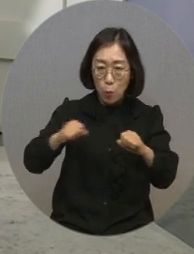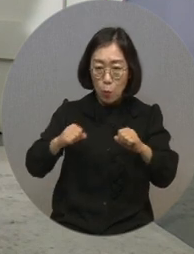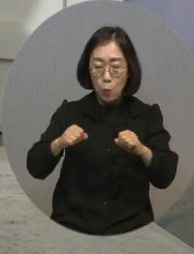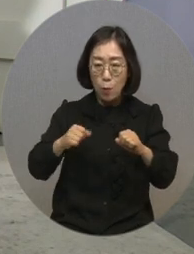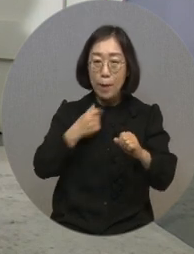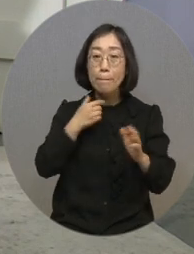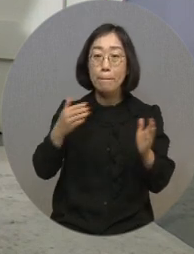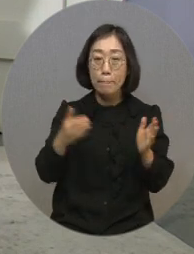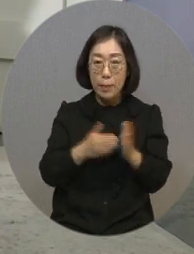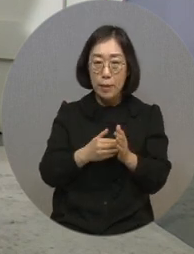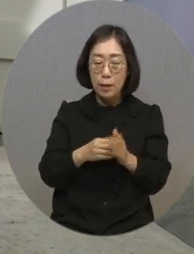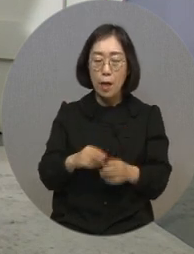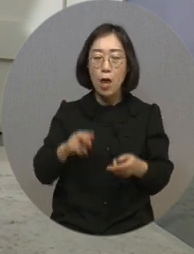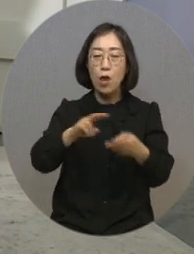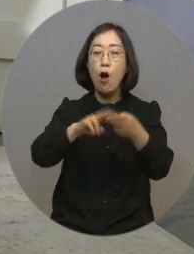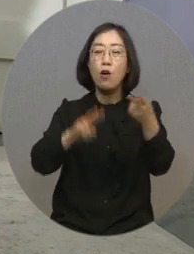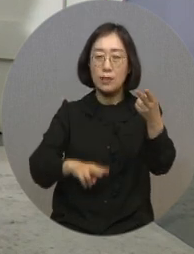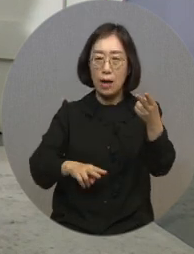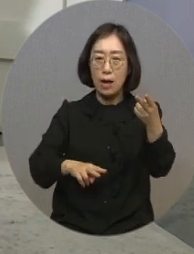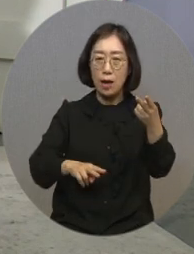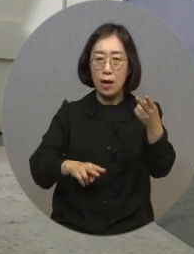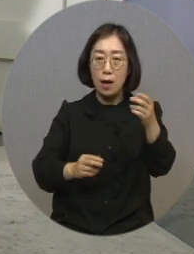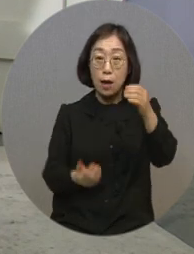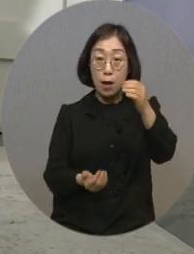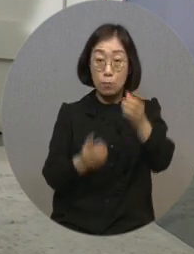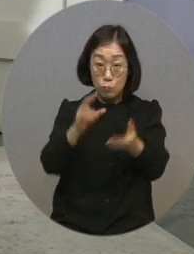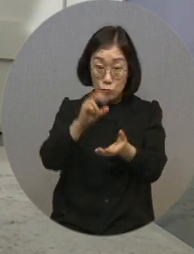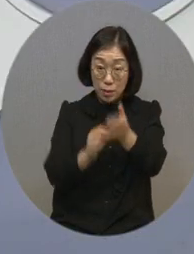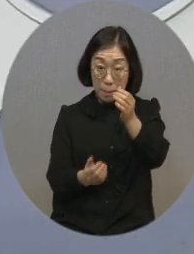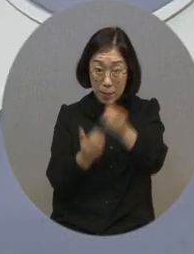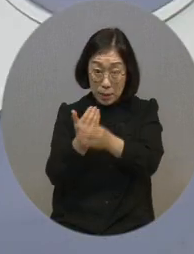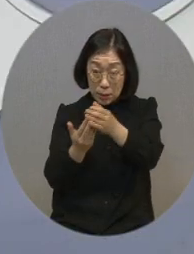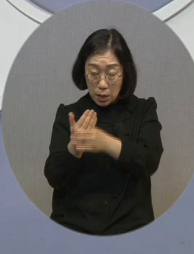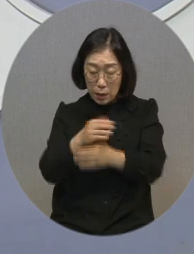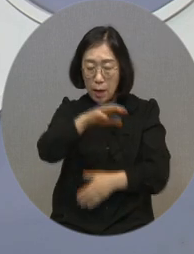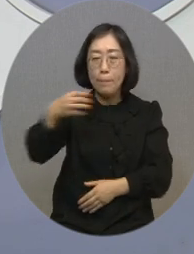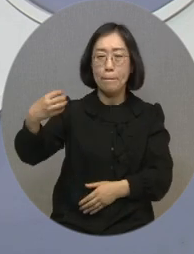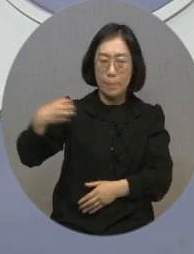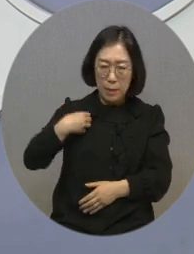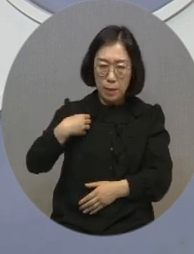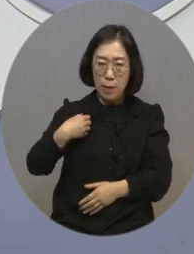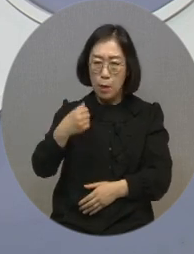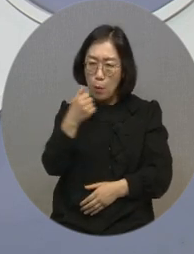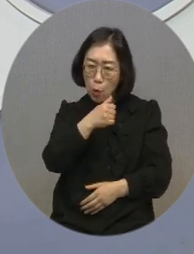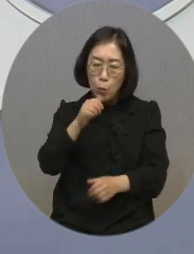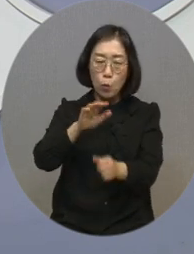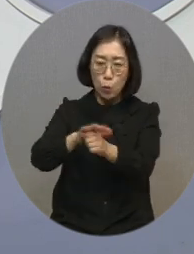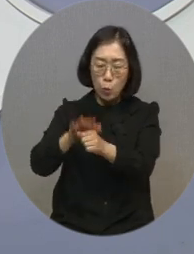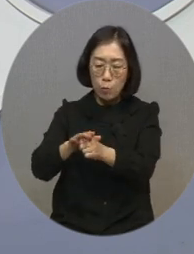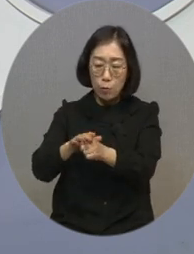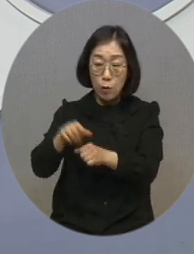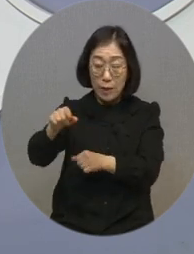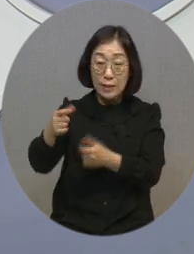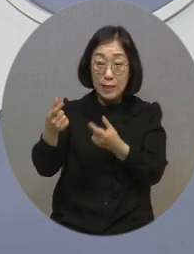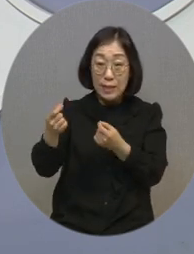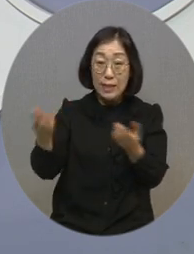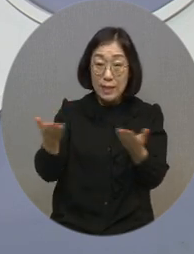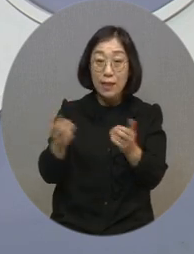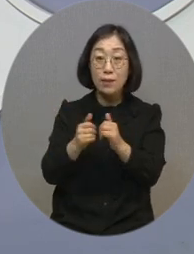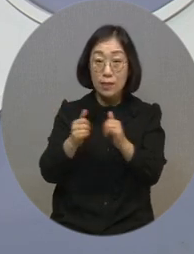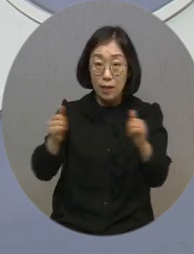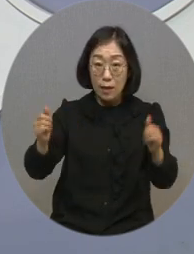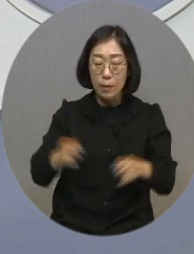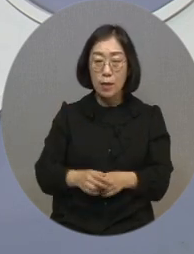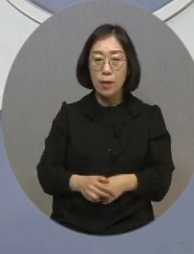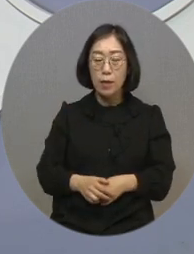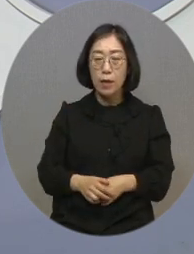했었는데, 특히 형사사건도 많이 이제 취급을 했었습니다. 그런데 마침 그때 일하던 분이 이제 그